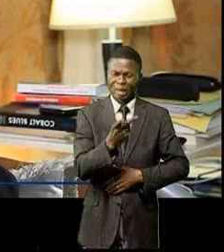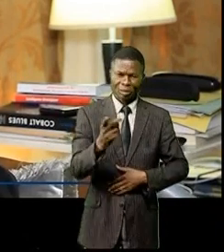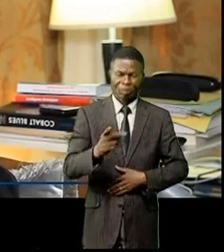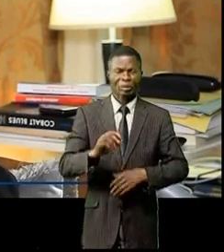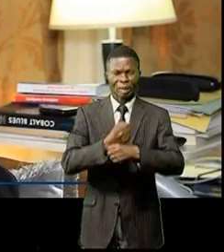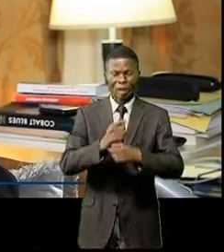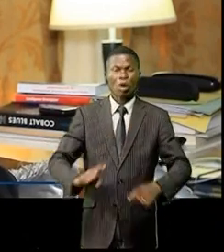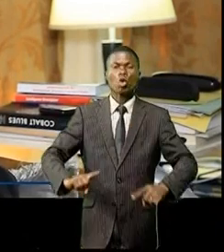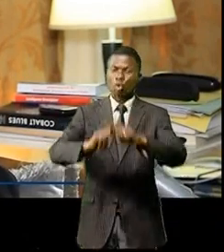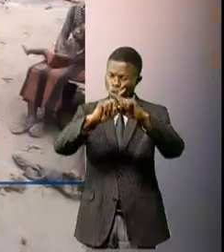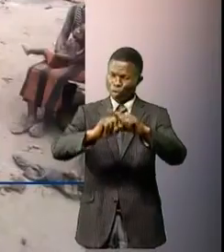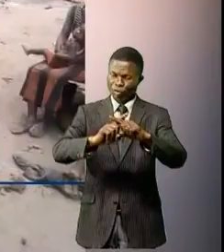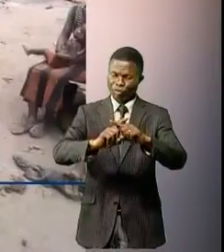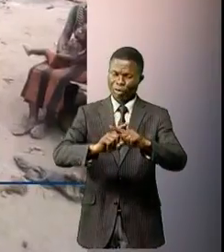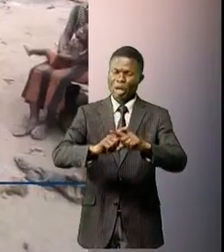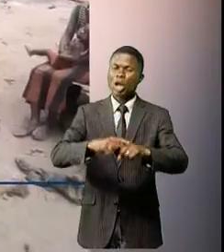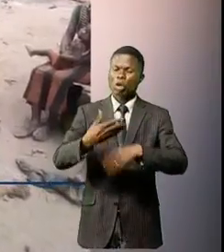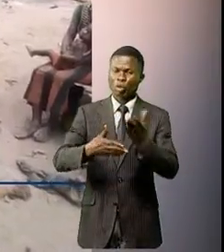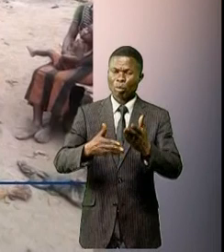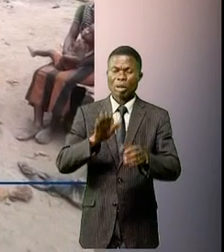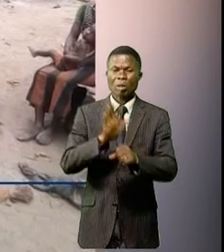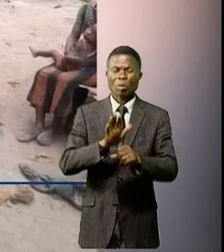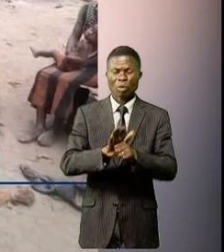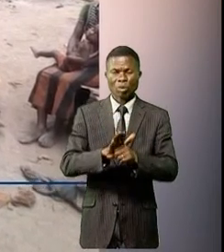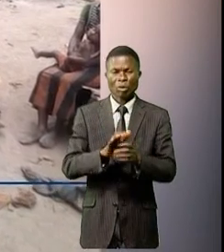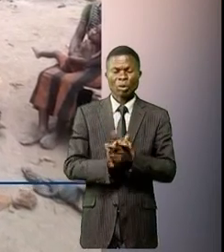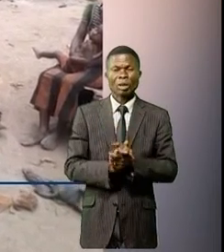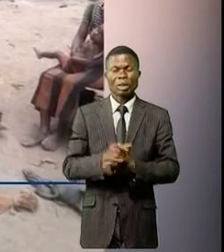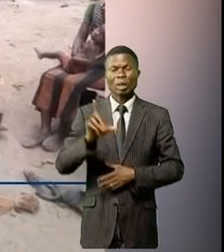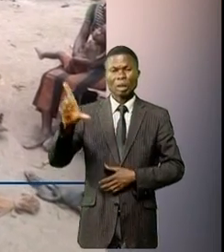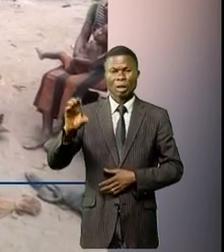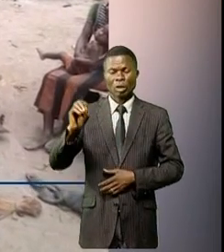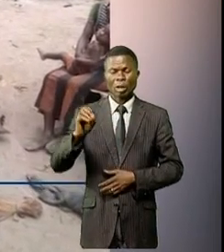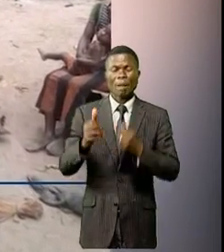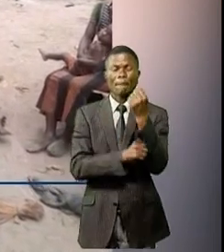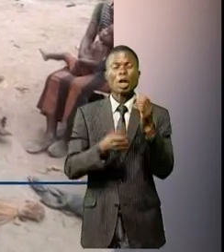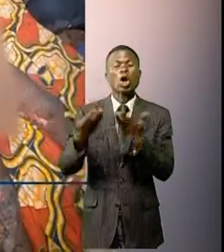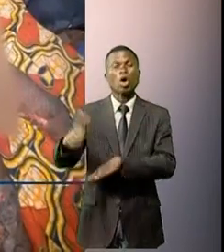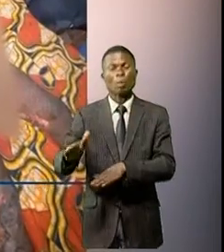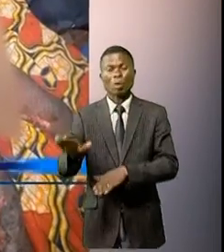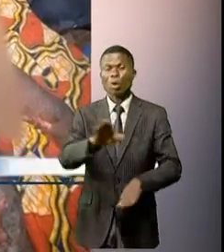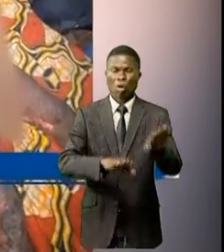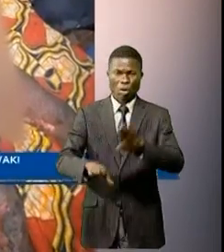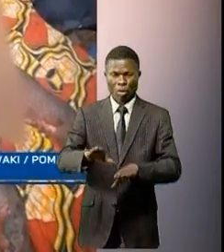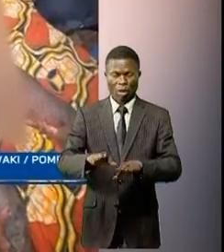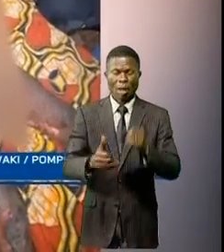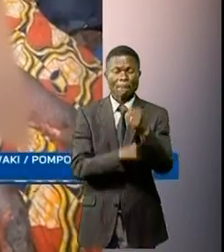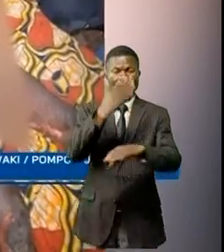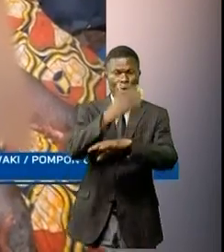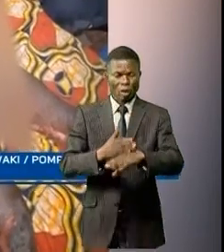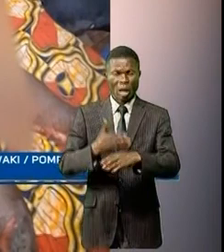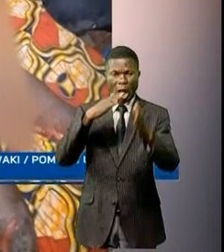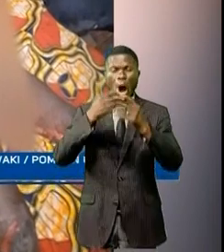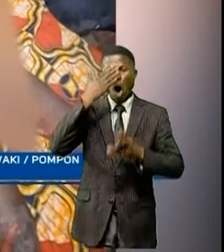mis le feu aux poudres. Faute de morgue disponible à Lodja, les corps des victimes ont été enterrés. Les blessés reçoivent des